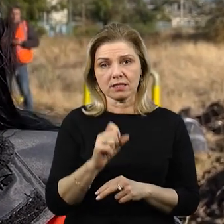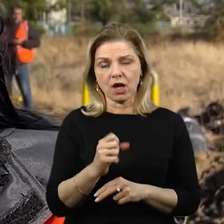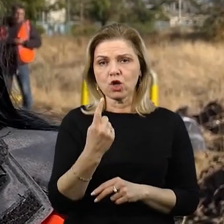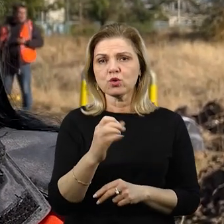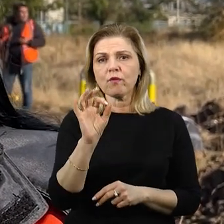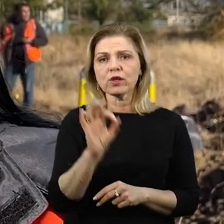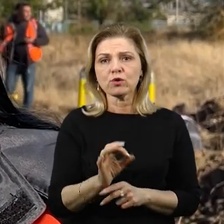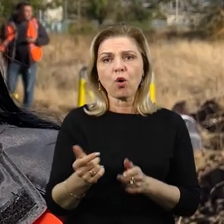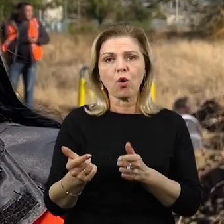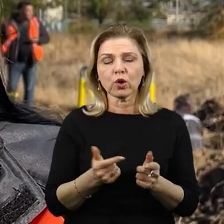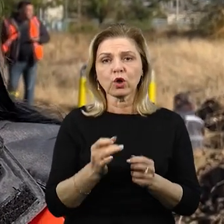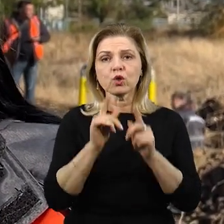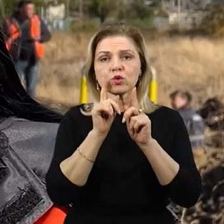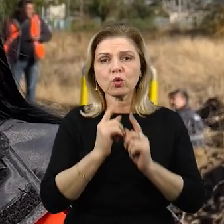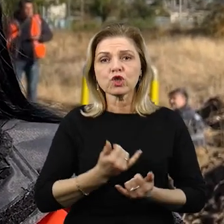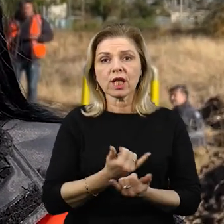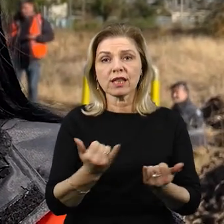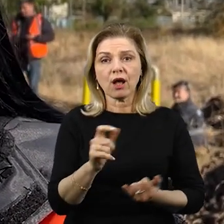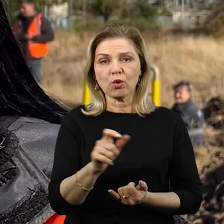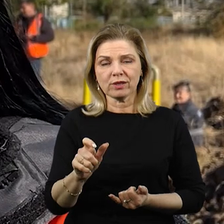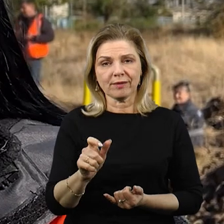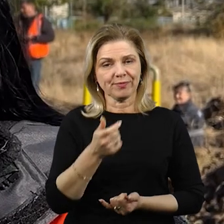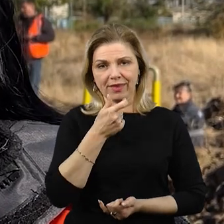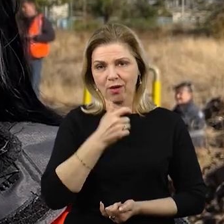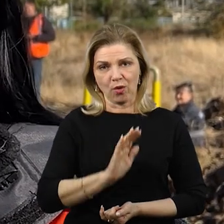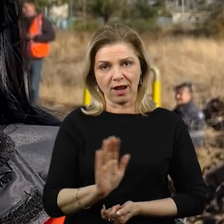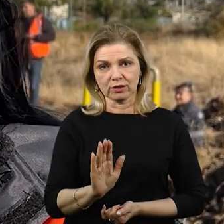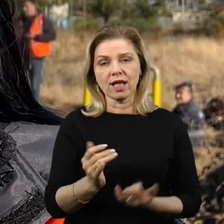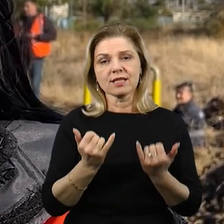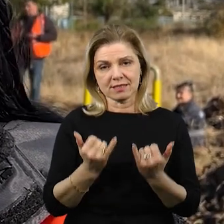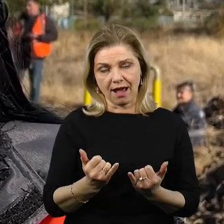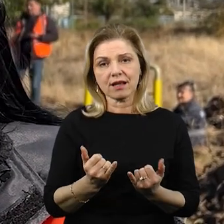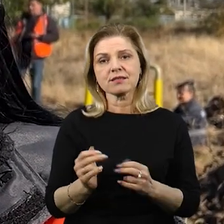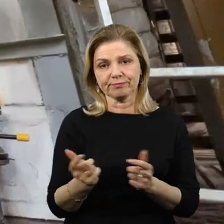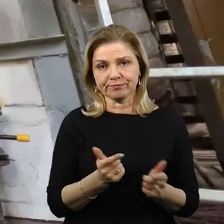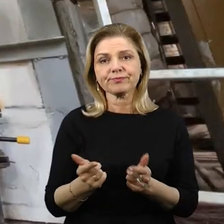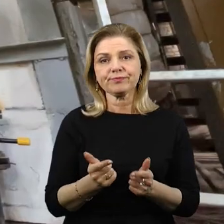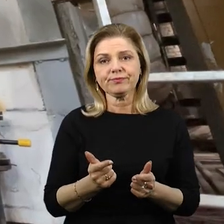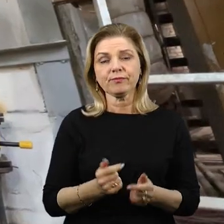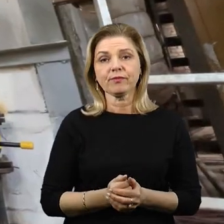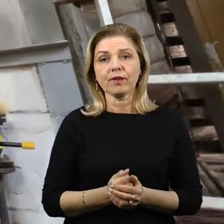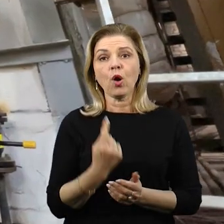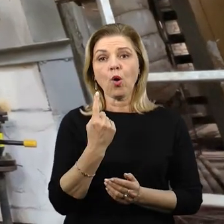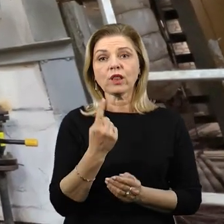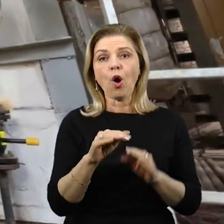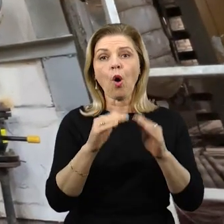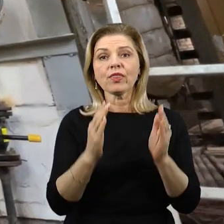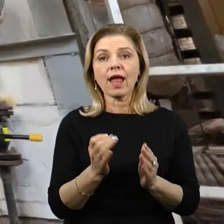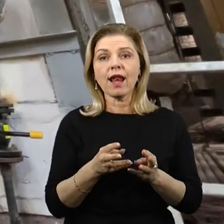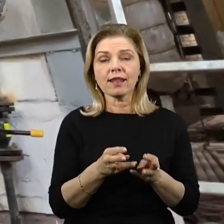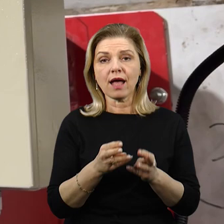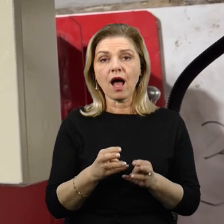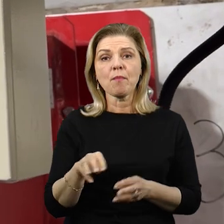готовність і зручність для споживачів Ну буде некоректно тому ми зараз в активній фазі роботи в одній із котелень